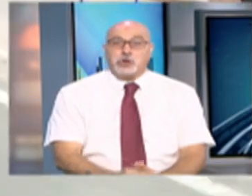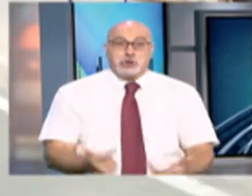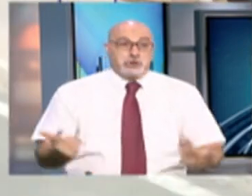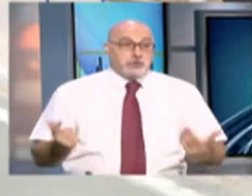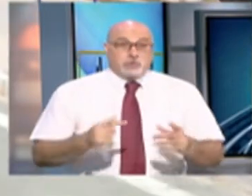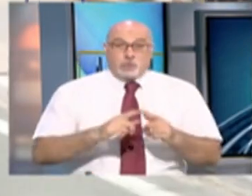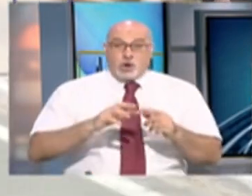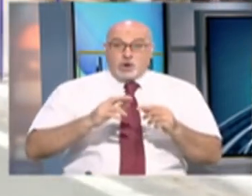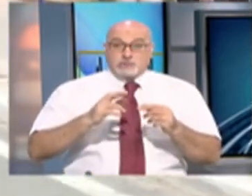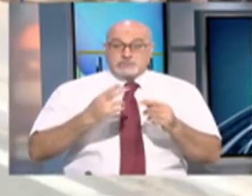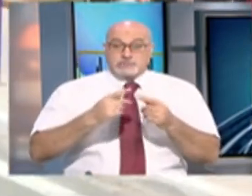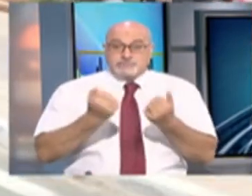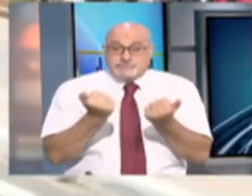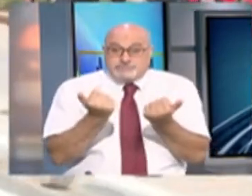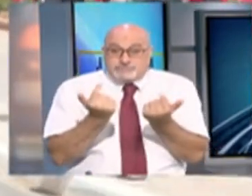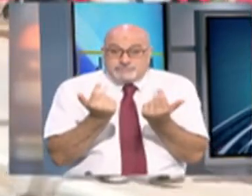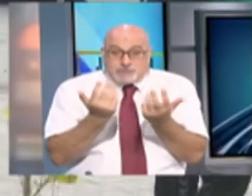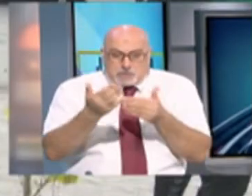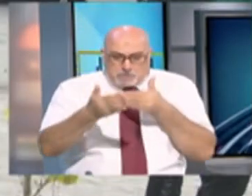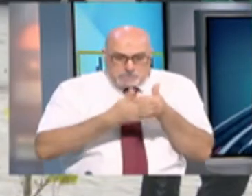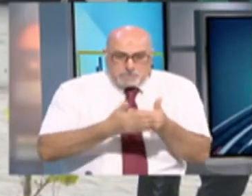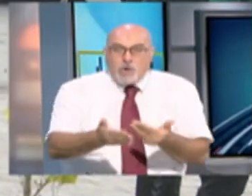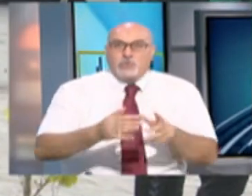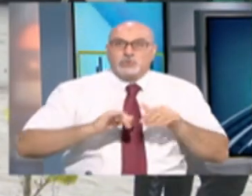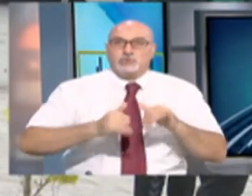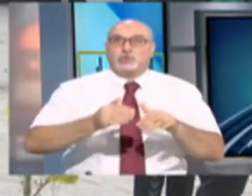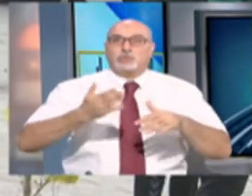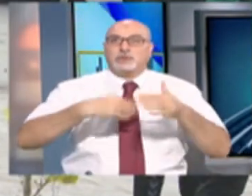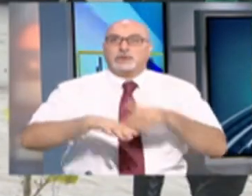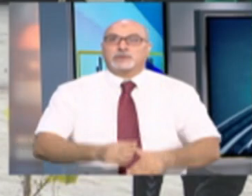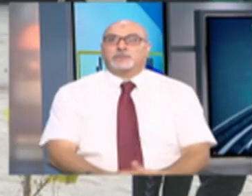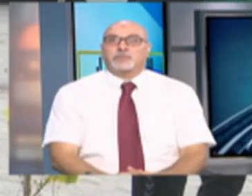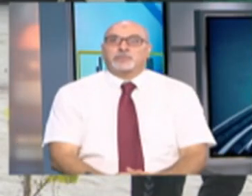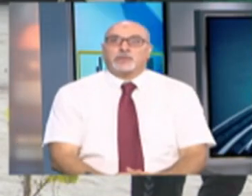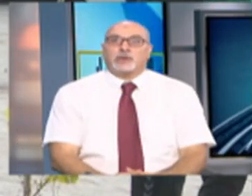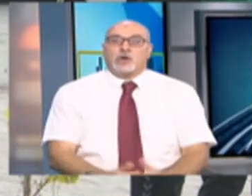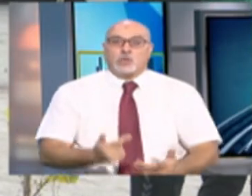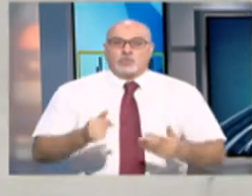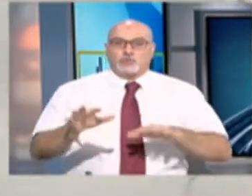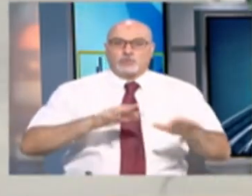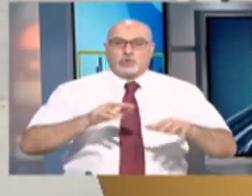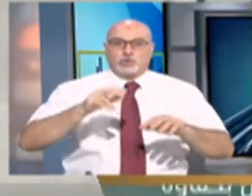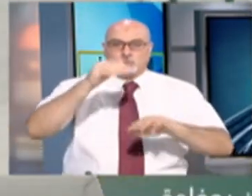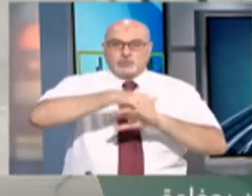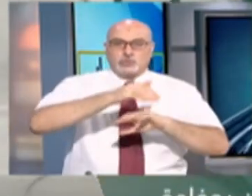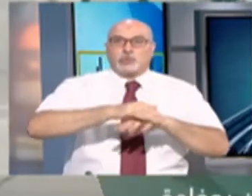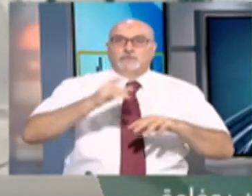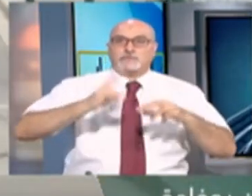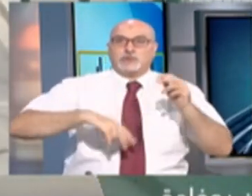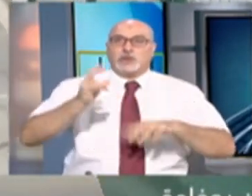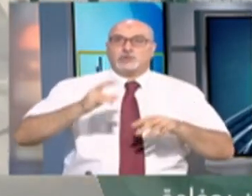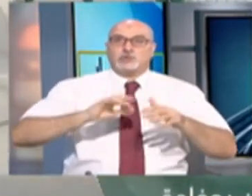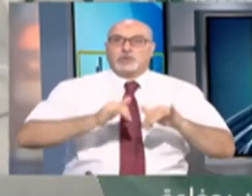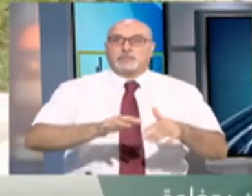التنازلي لانطلاق ألعاب البحر الأبيض المتوسط بوهران، تتسارع الحركة داخل القرية المتوسطية